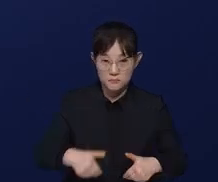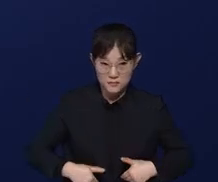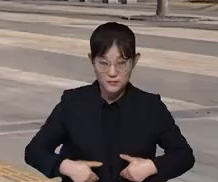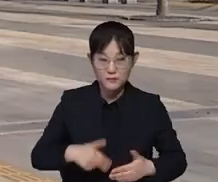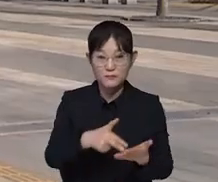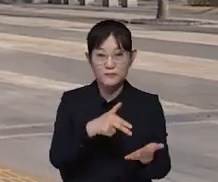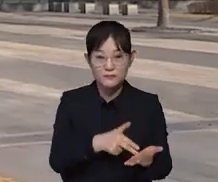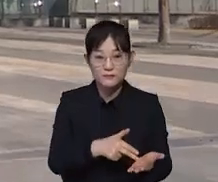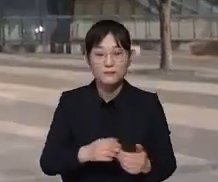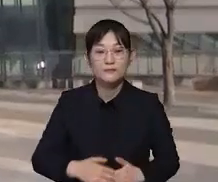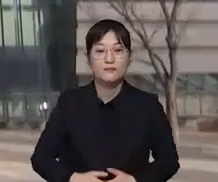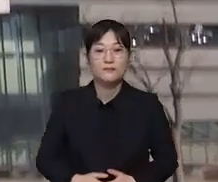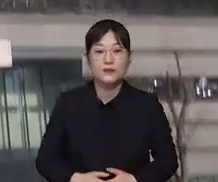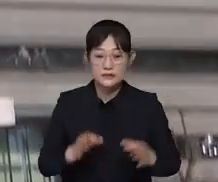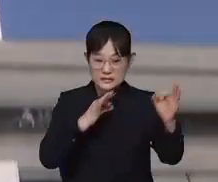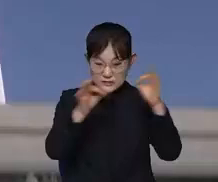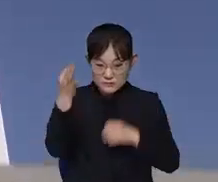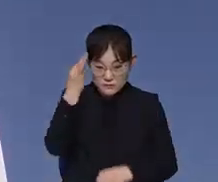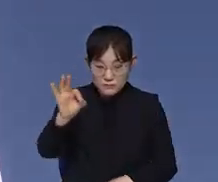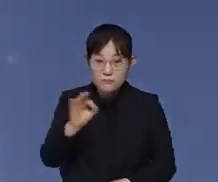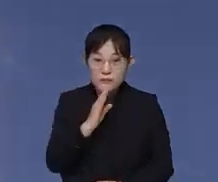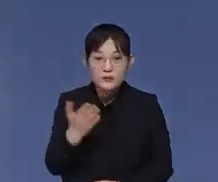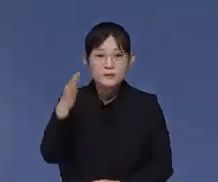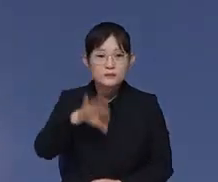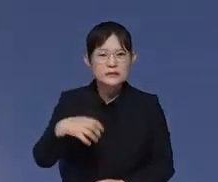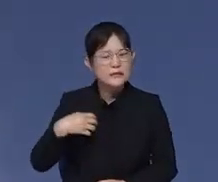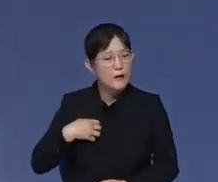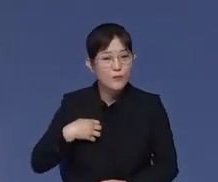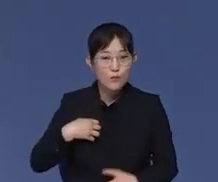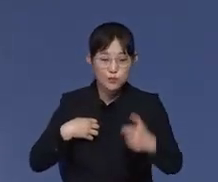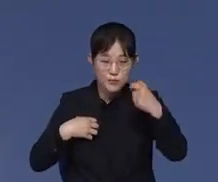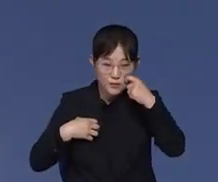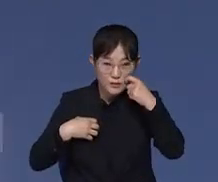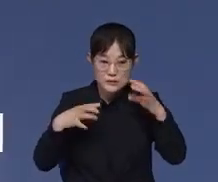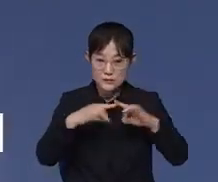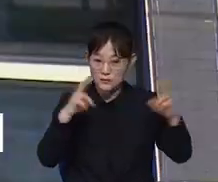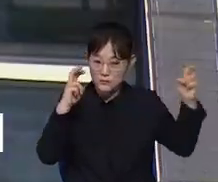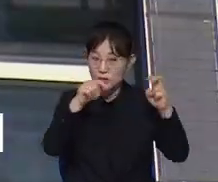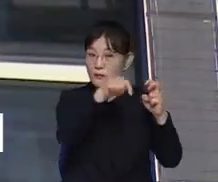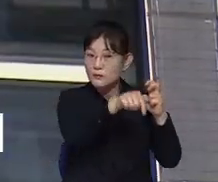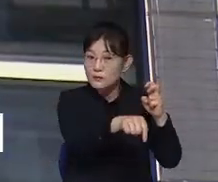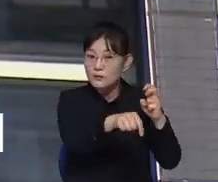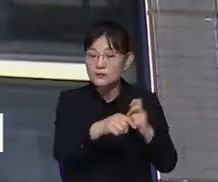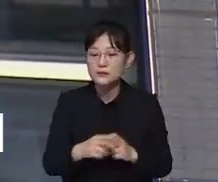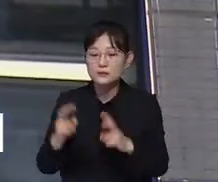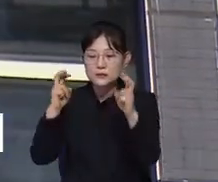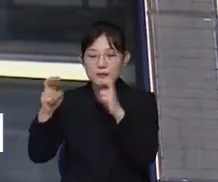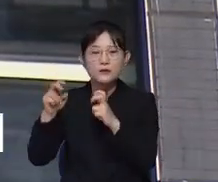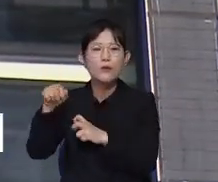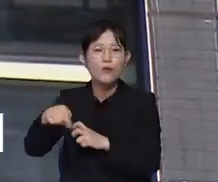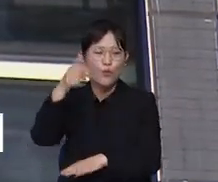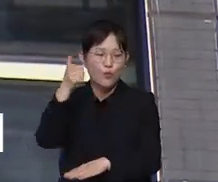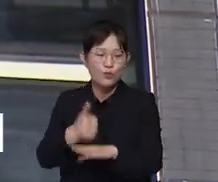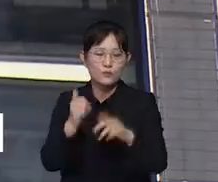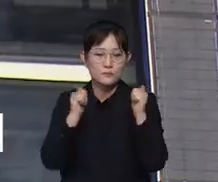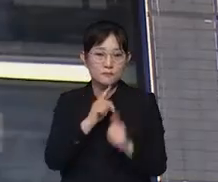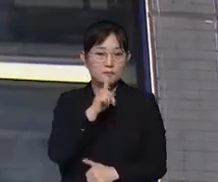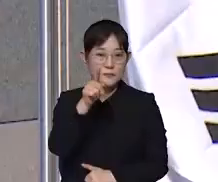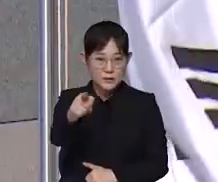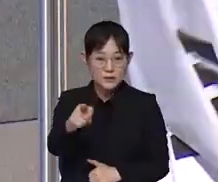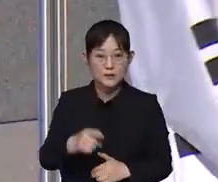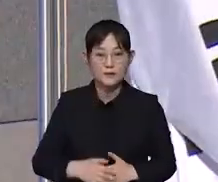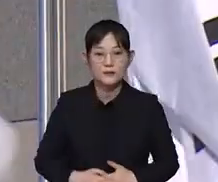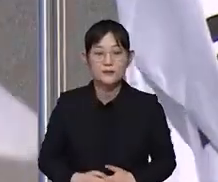입장입니다. 실수는 인정하지만 책임은 질 수 없다는 한전을 상대로 건물 관리 회사는 결국 소송을